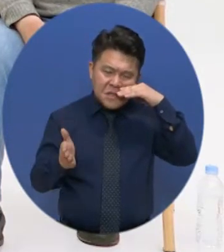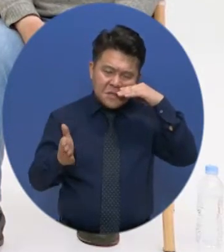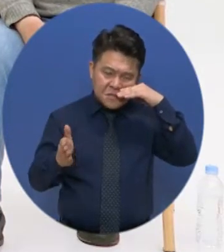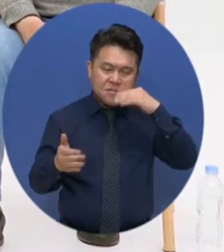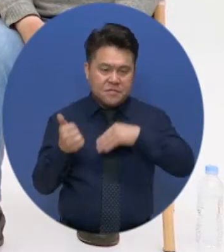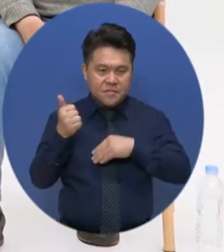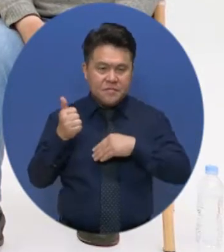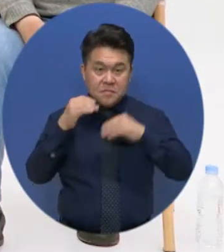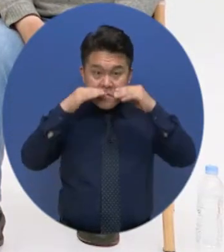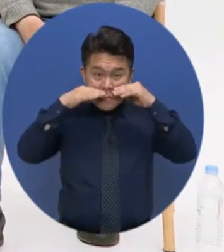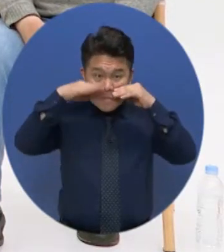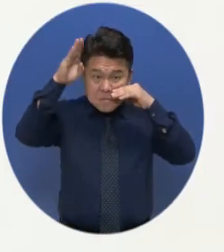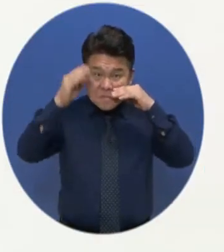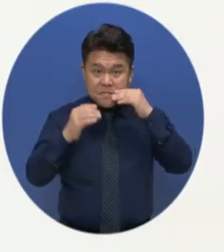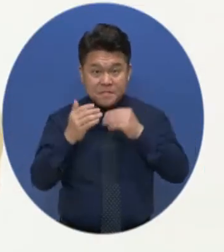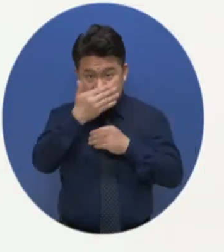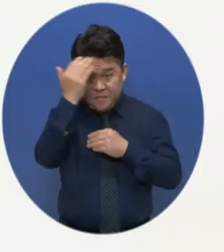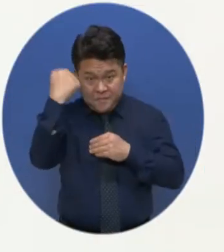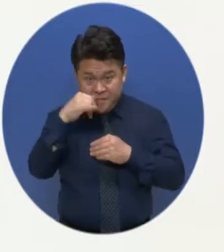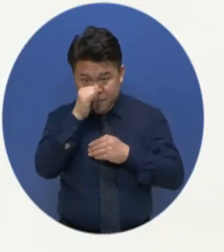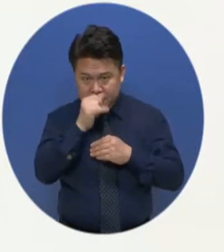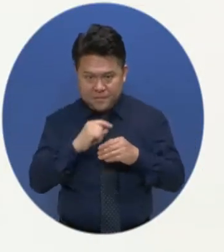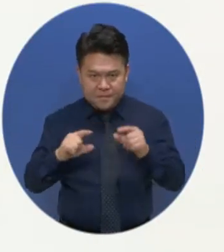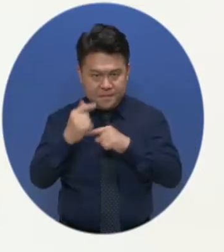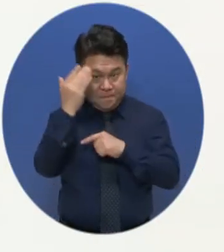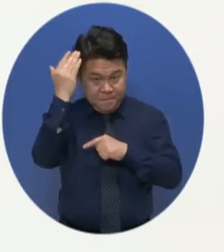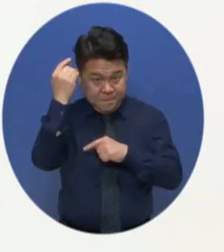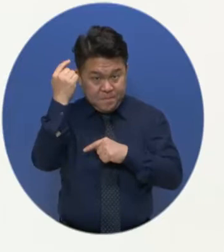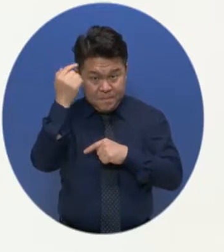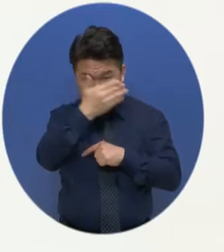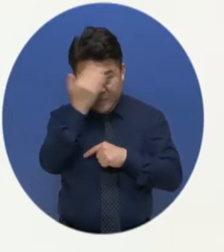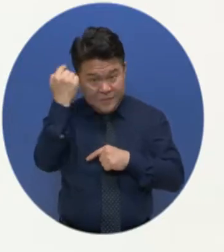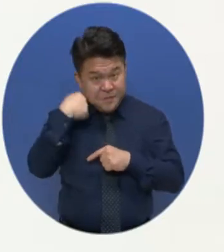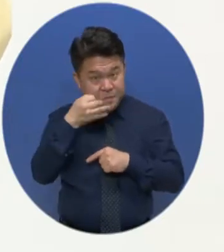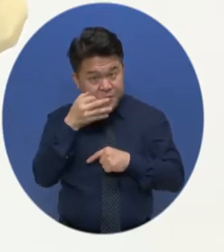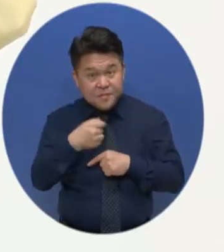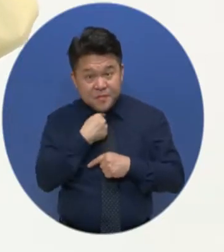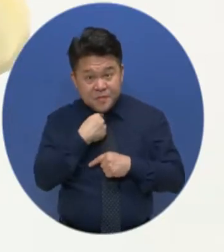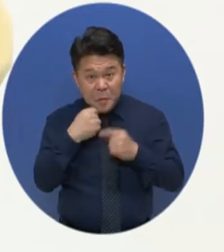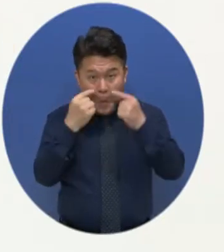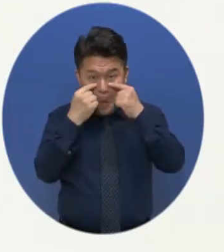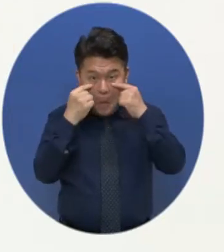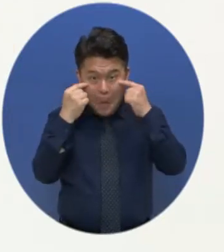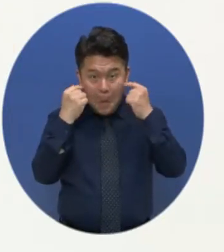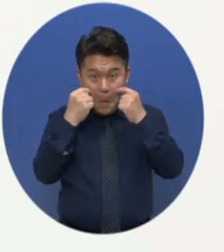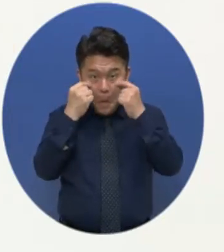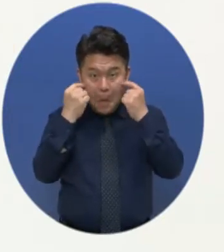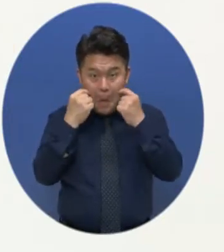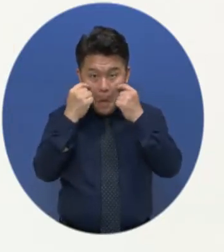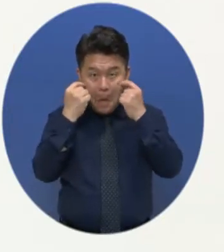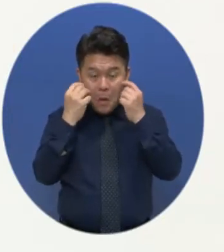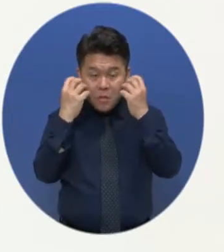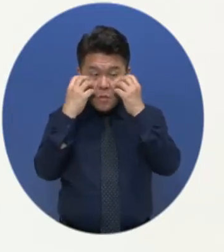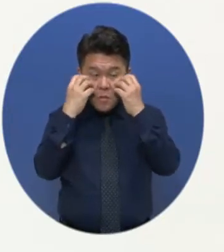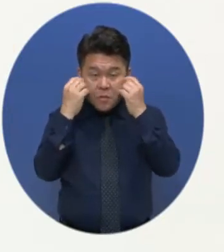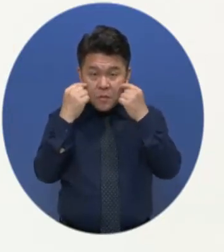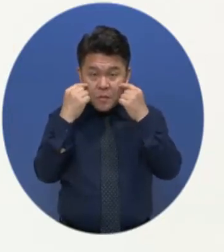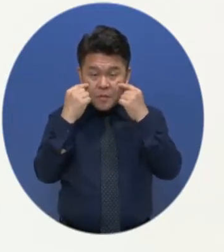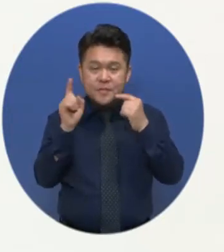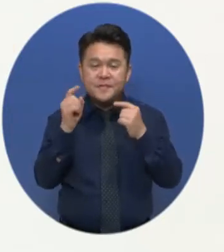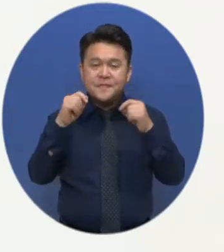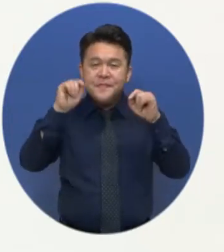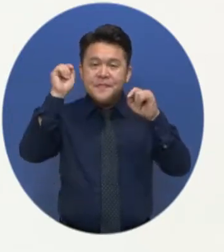더 영하 보이는 느낌이 들고 만약에 조금 더 영해 보이고 싶다 하면은 여기 그 여기 쪽 이제 광대 부분에서